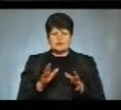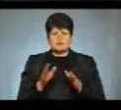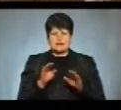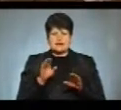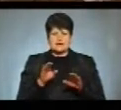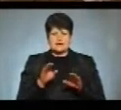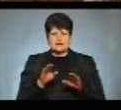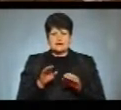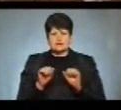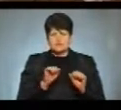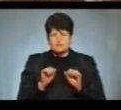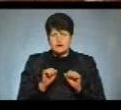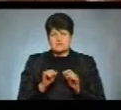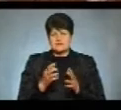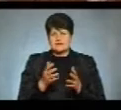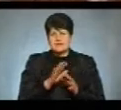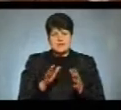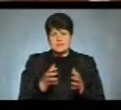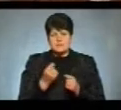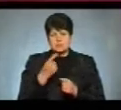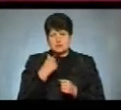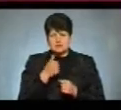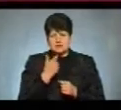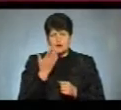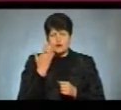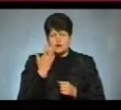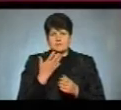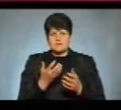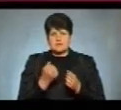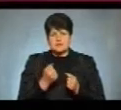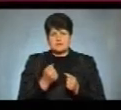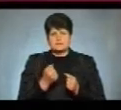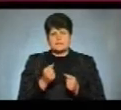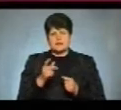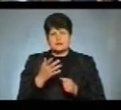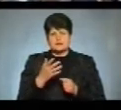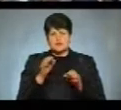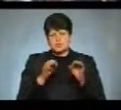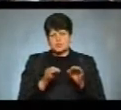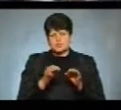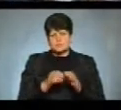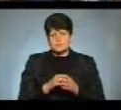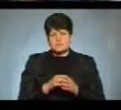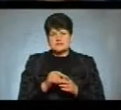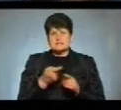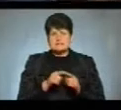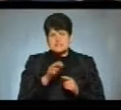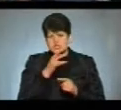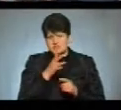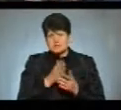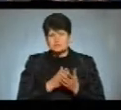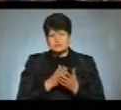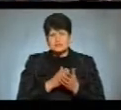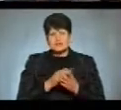Україна не мала понад рік, відколи Конституційний суд визнав неконституційним закон авторства колишніх депутатів Колесніченка-Ківалова. За цей час послуговувалися